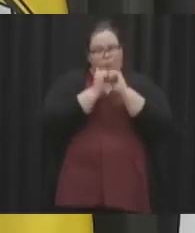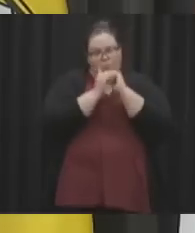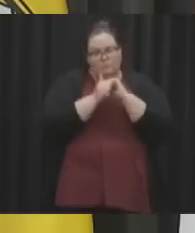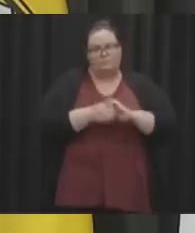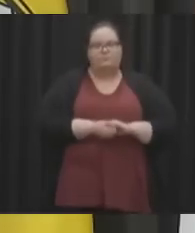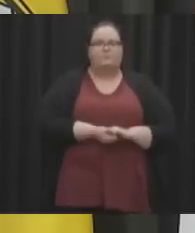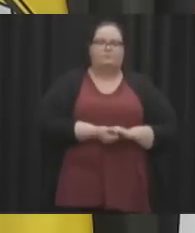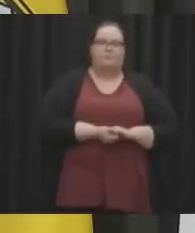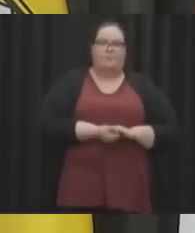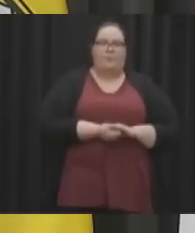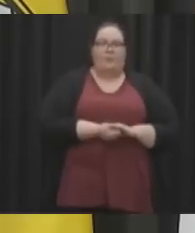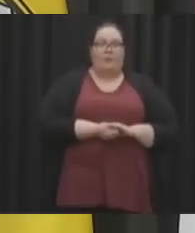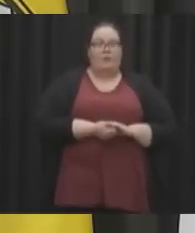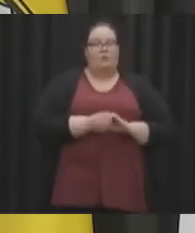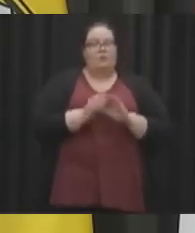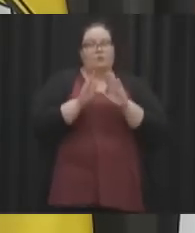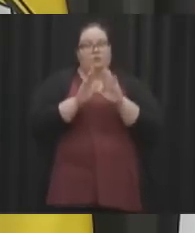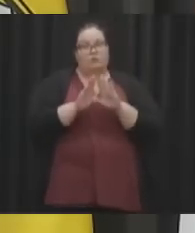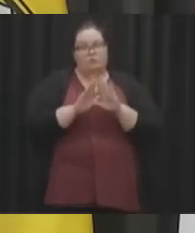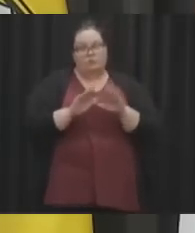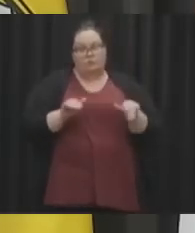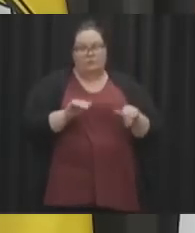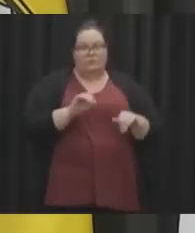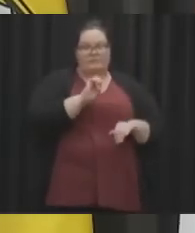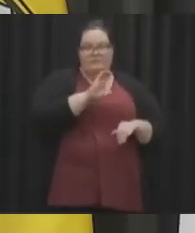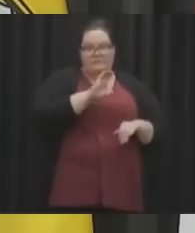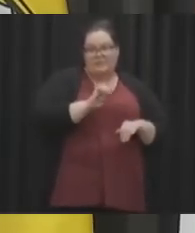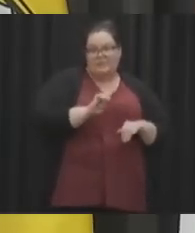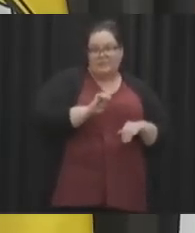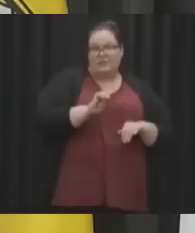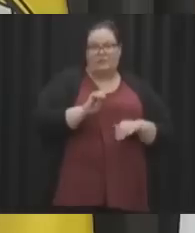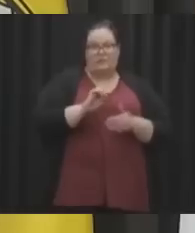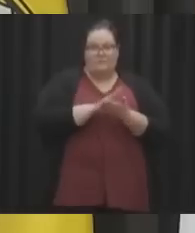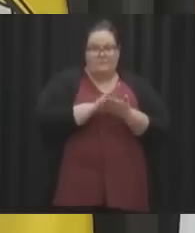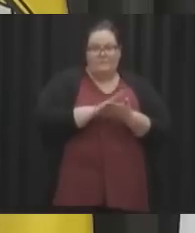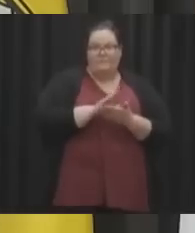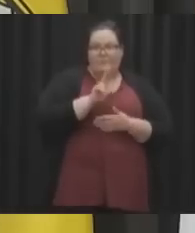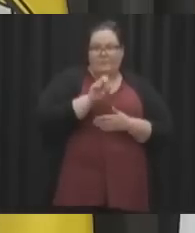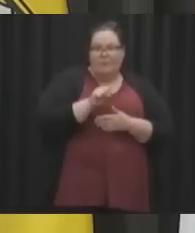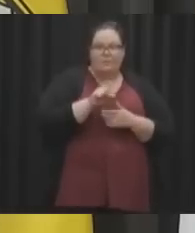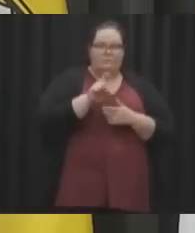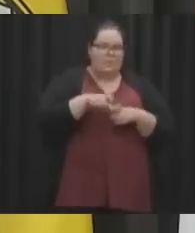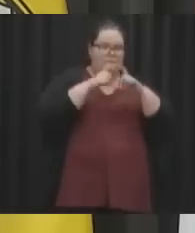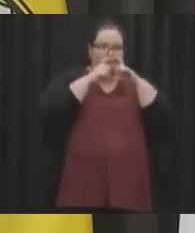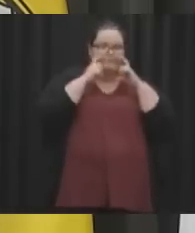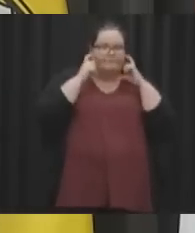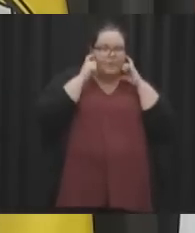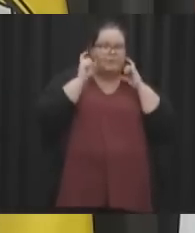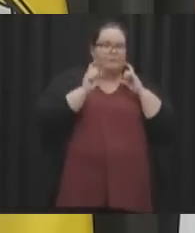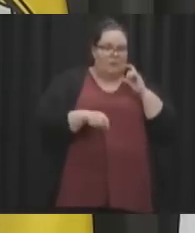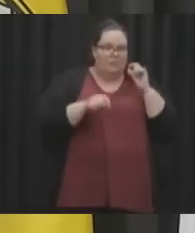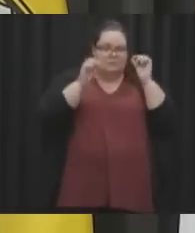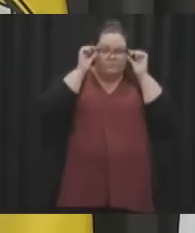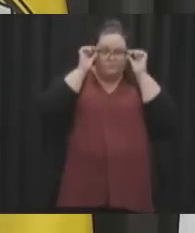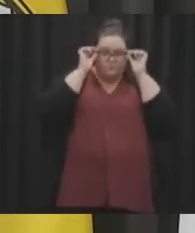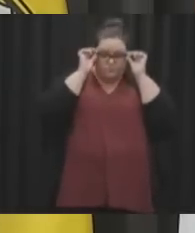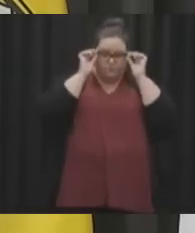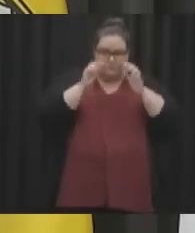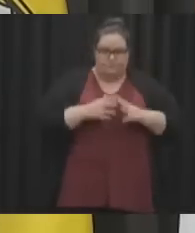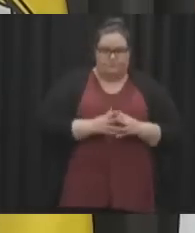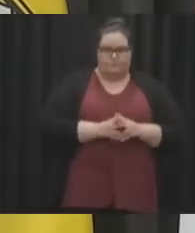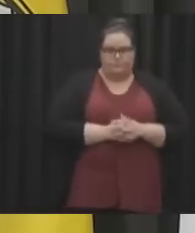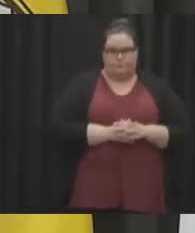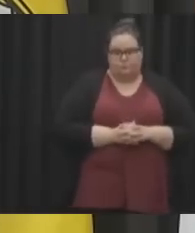enfance, encore les changements, tu peux voir sur le portal, sur le site web du ministère. Je vais